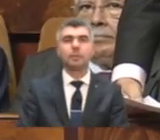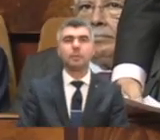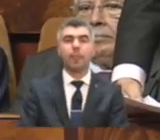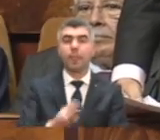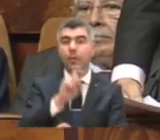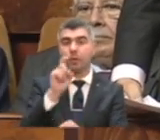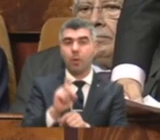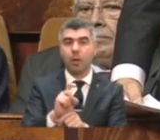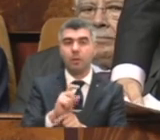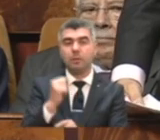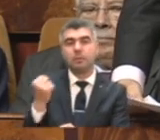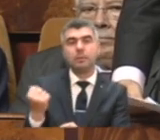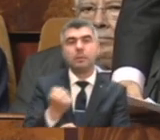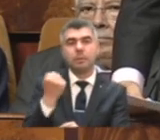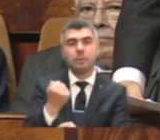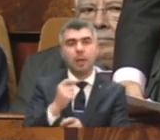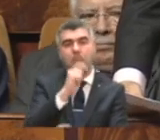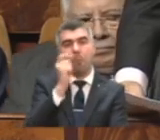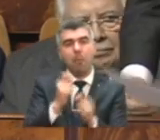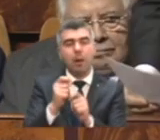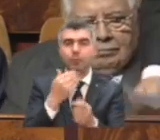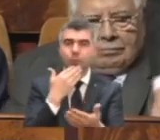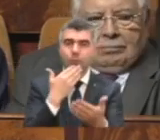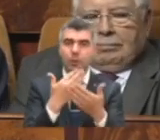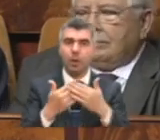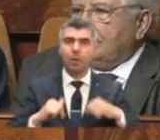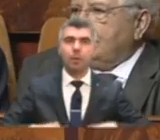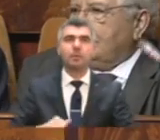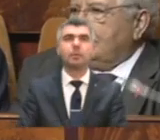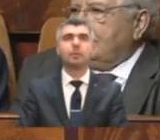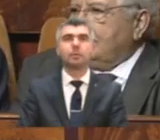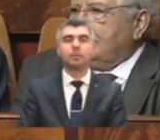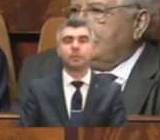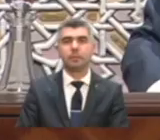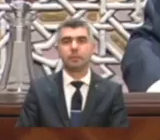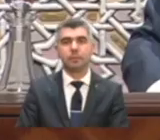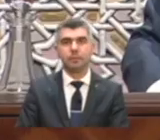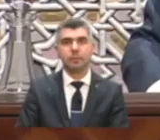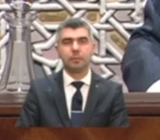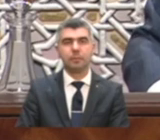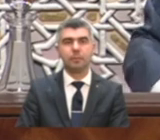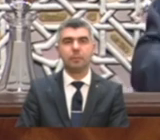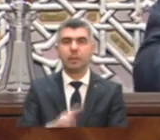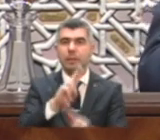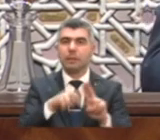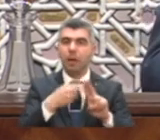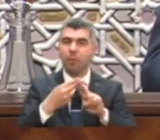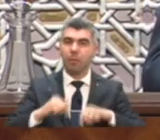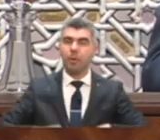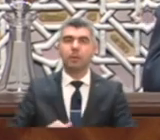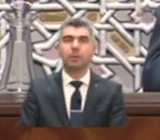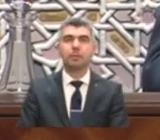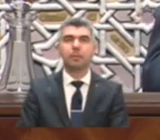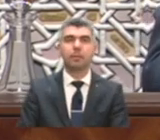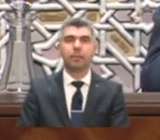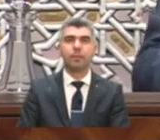نسألكم عن التأخر الحاصل في إخراج تصاميم التهيئة وشكرا سيد الوزيرة. شكرا سيد الوزيرة تفضلوا. في